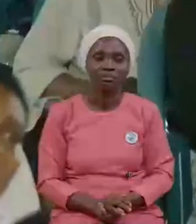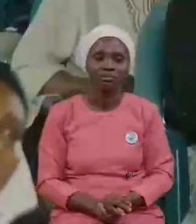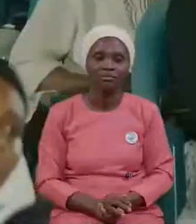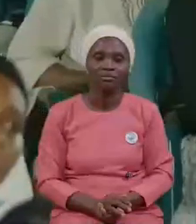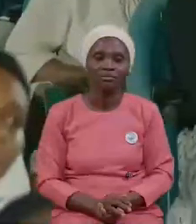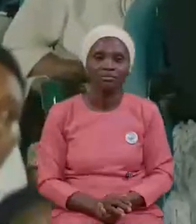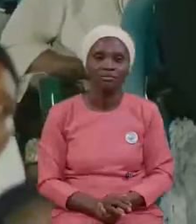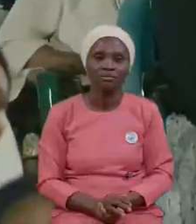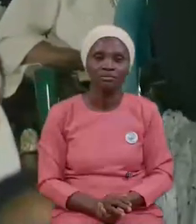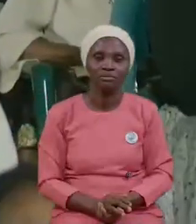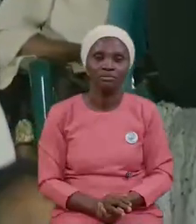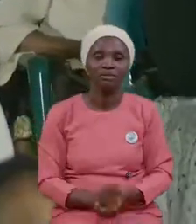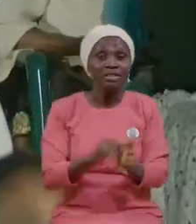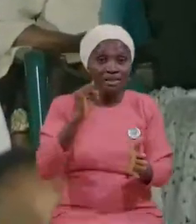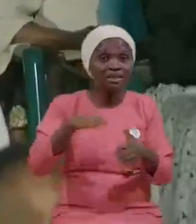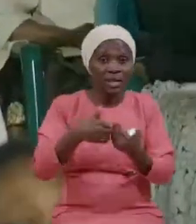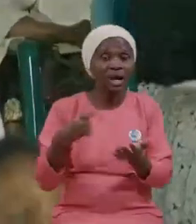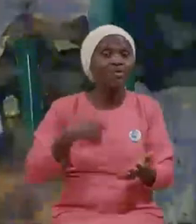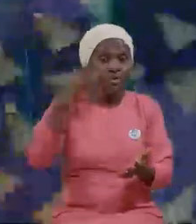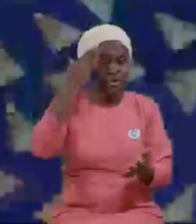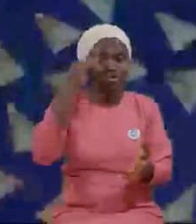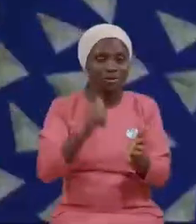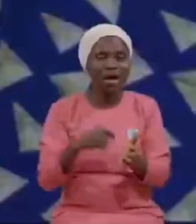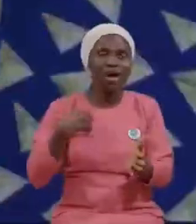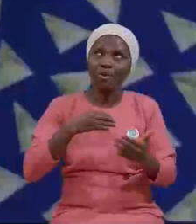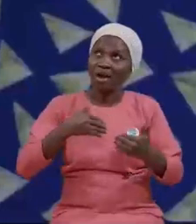C'est comme ça que nous savons que nous avons le Prince de la paix.